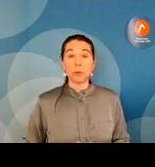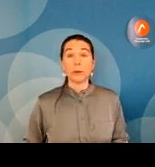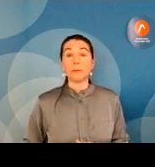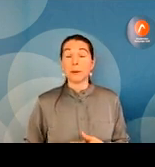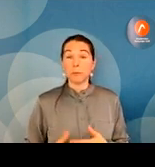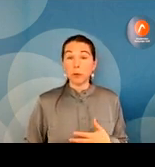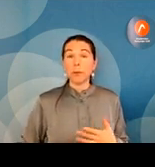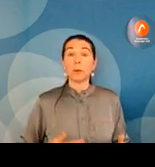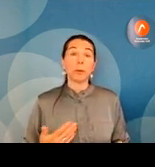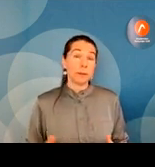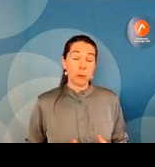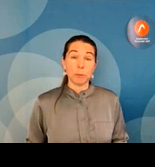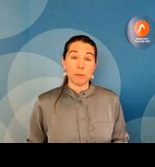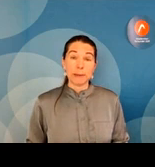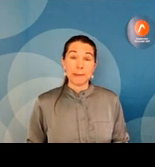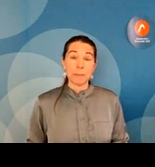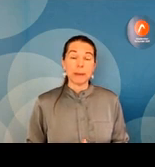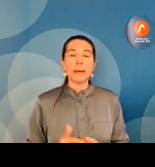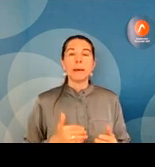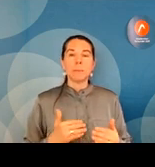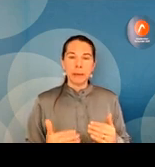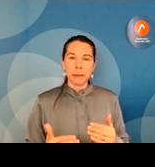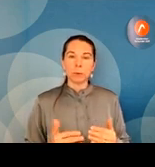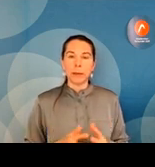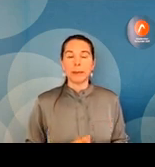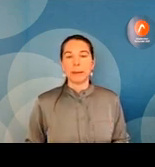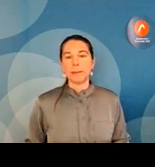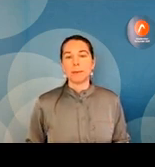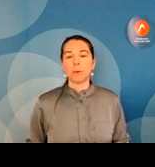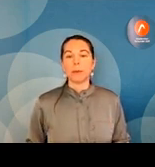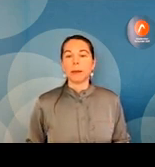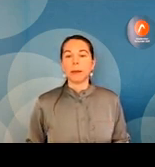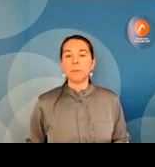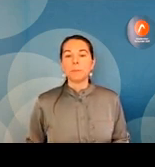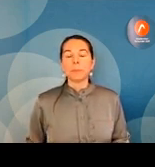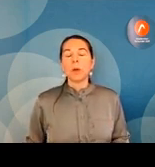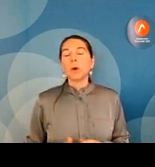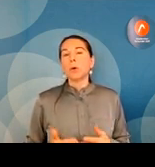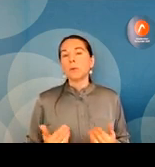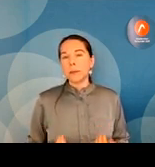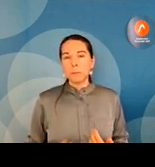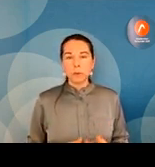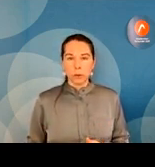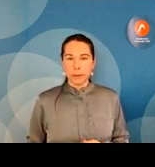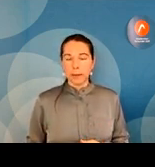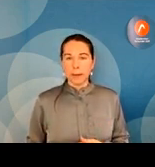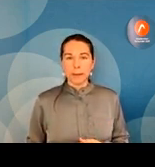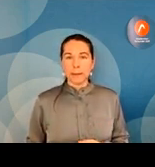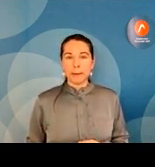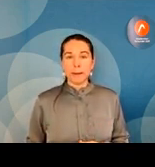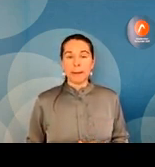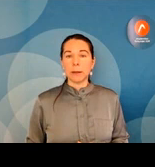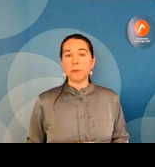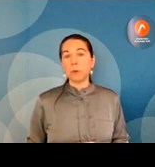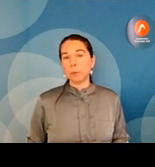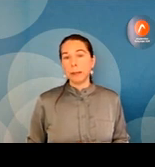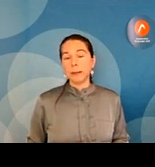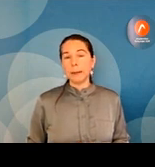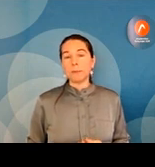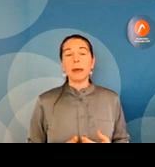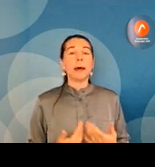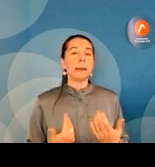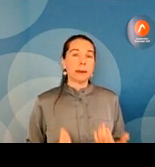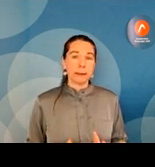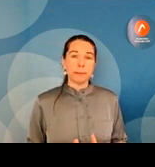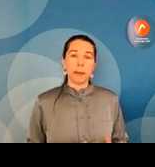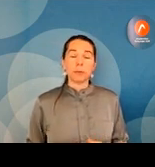är ju pensionsåldern framflyttad och är mycket mer flexibel, men det är ändå den gränsen som gäller. Och samma sak gäller egentligen när det gäller